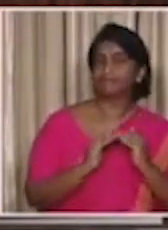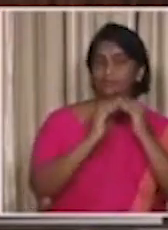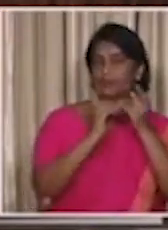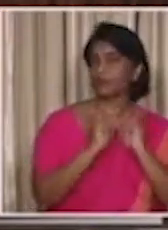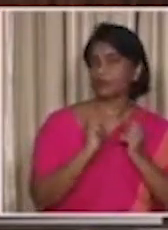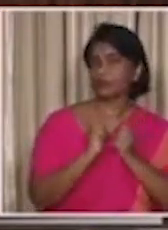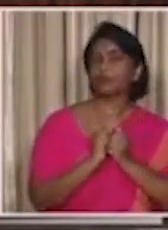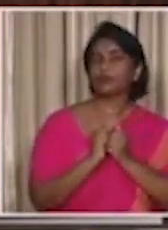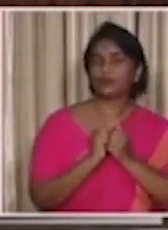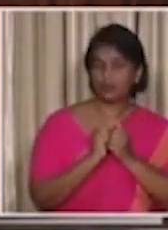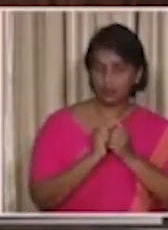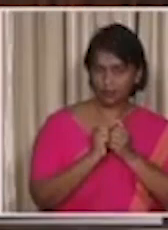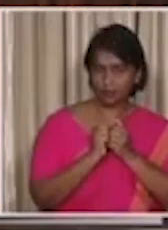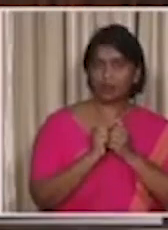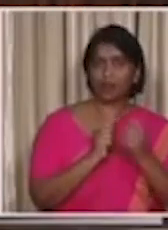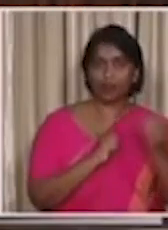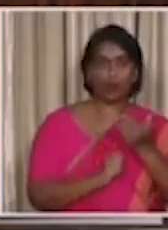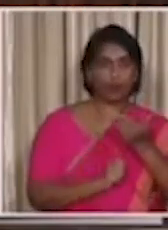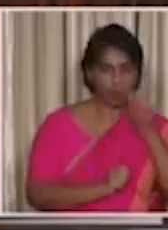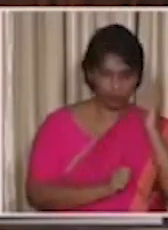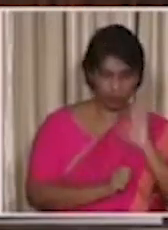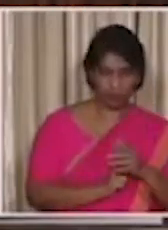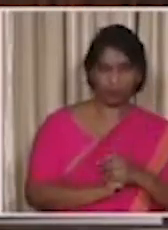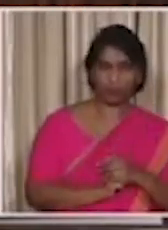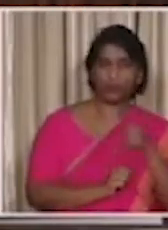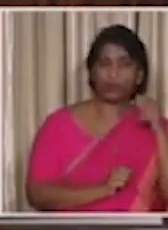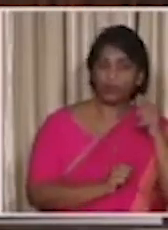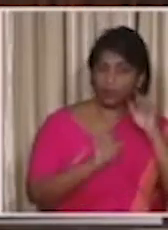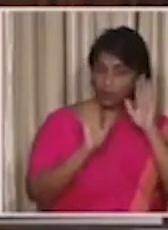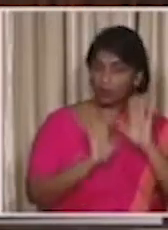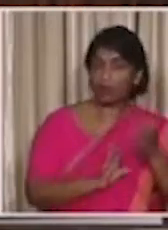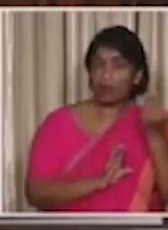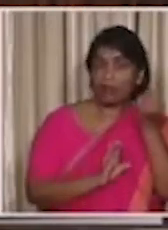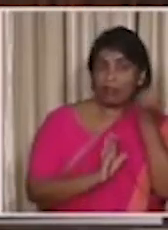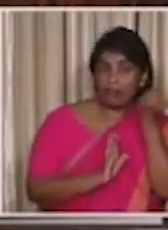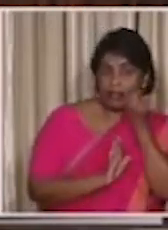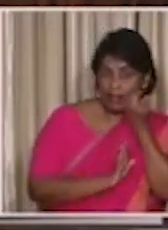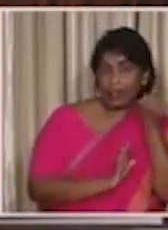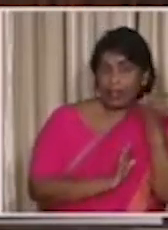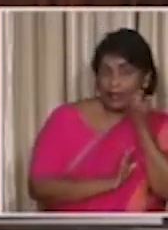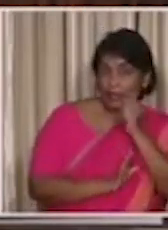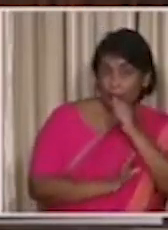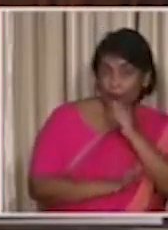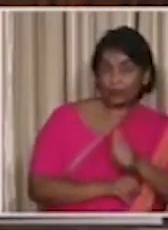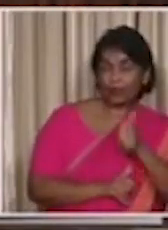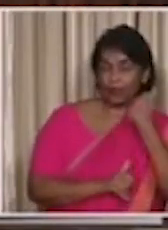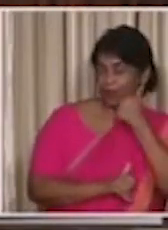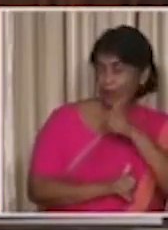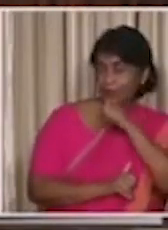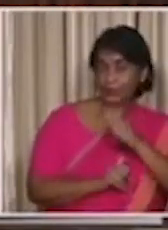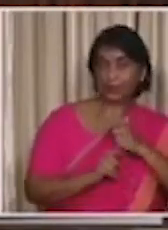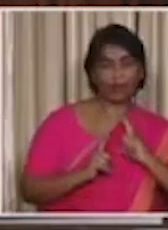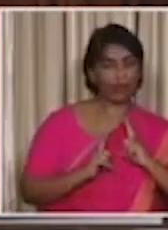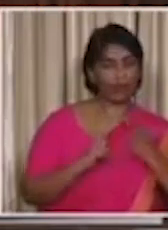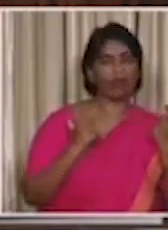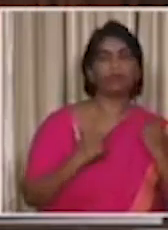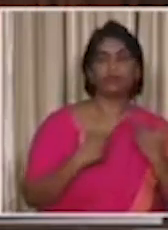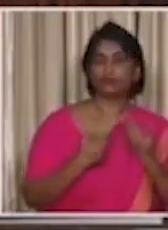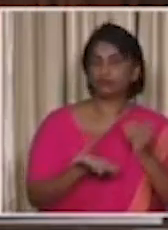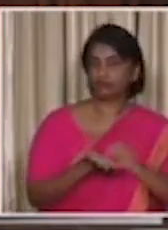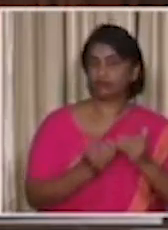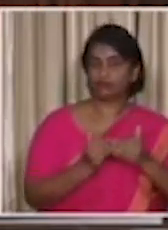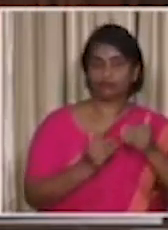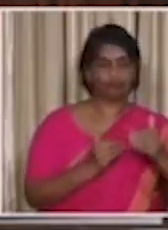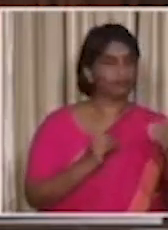පදනමකට ගෙන එන්නට පුළුවන් වෙනවා. ඒත් ලෙඩේ නිට්ටාවටම සනීප කර ගන්න නම් අපට තවත් ඉදිරි